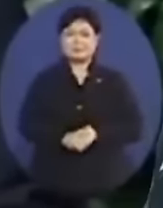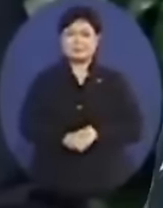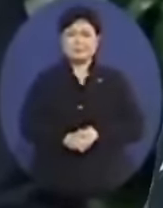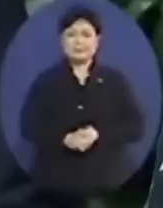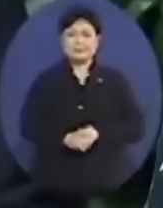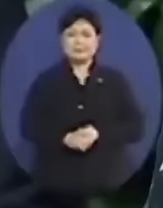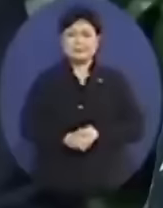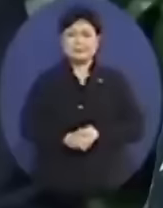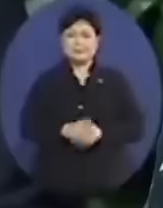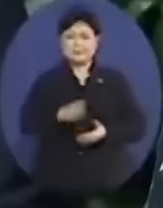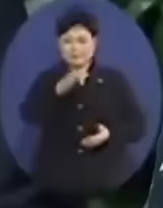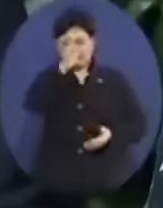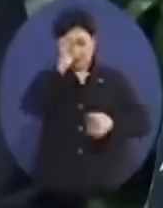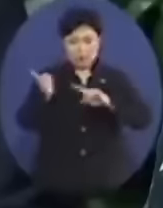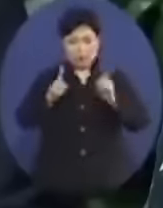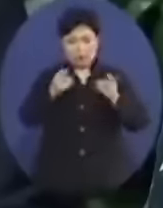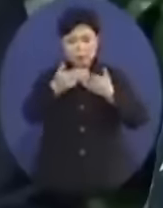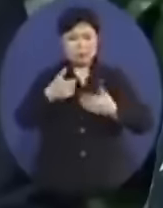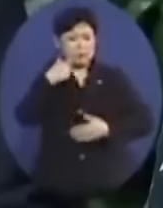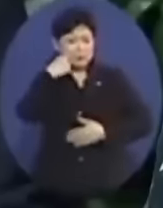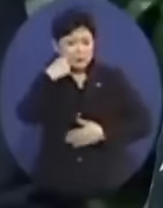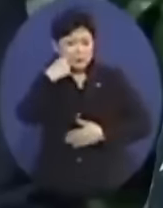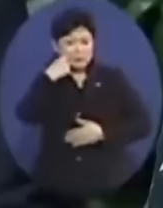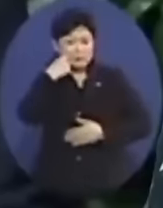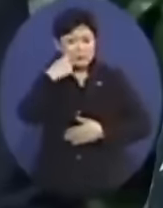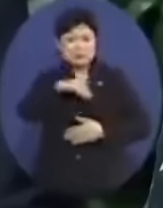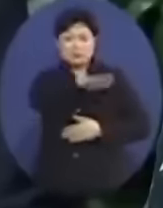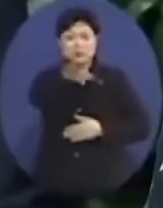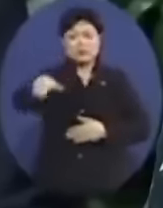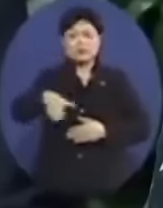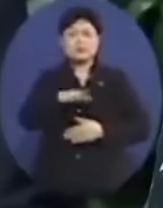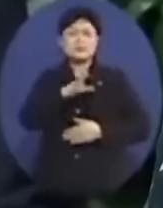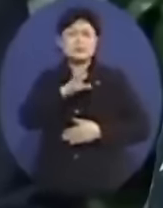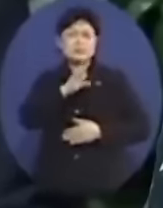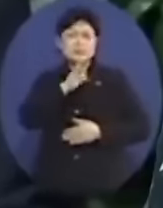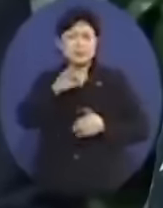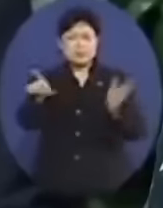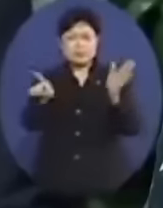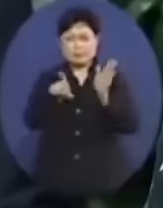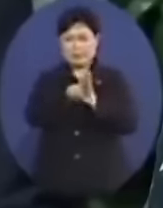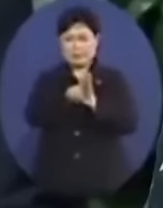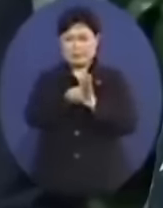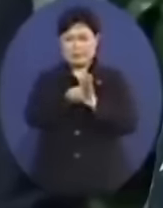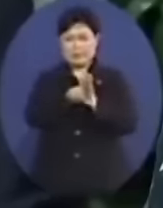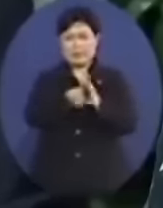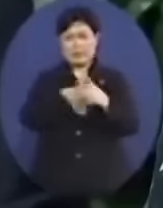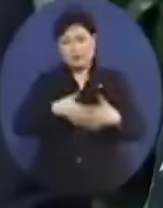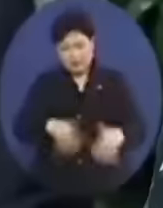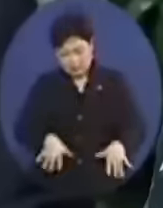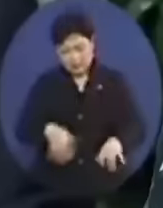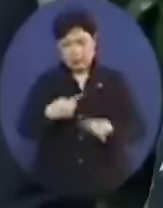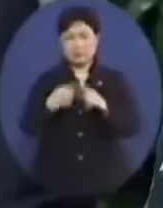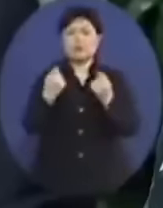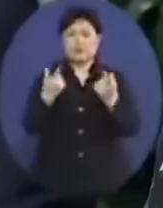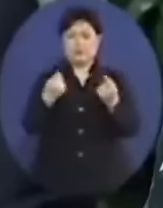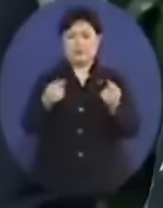받을 수가 없 고침 받을 수가 없다는 것은 우리가 만침 믿음이 약해졌다는